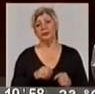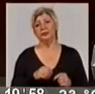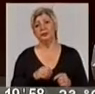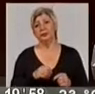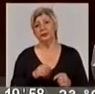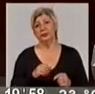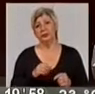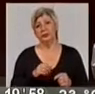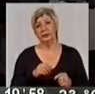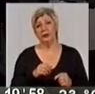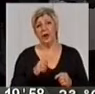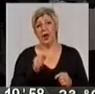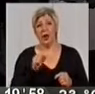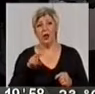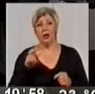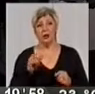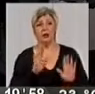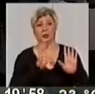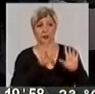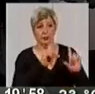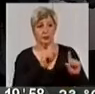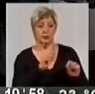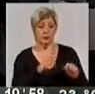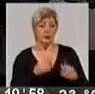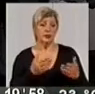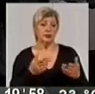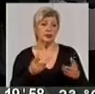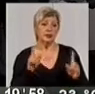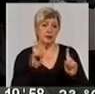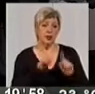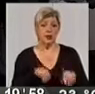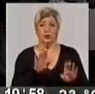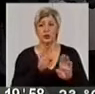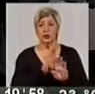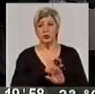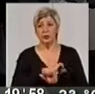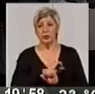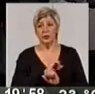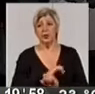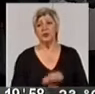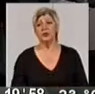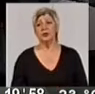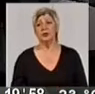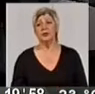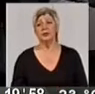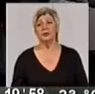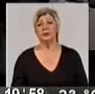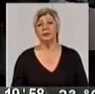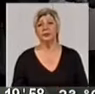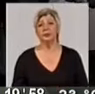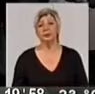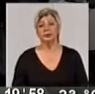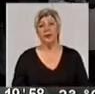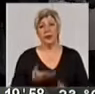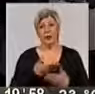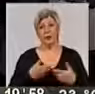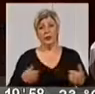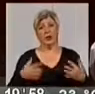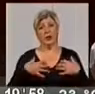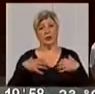Але перебувають точно так, звертаються в установу соціального захисту населення. Тобто є у нас такі приклади, абсолютно. Да? Так, ми оздоровлюємо і